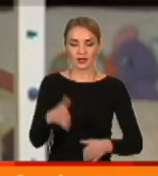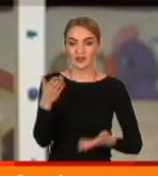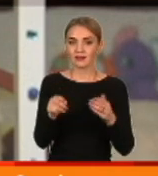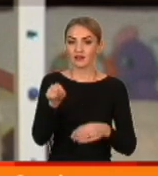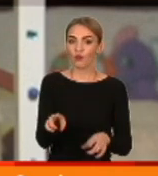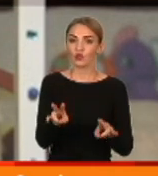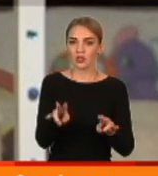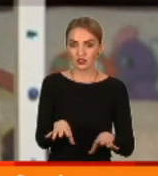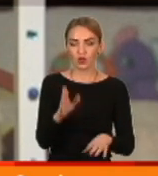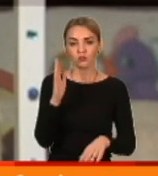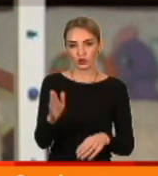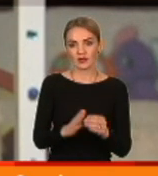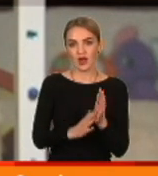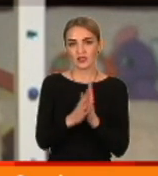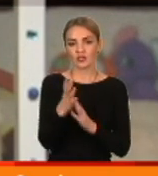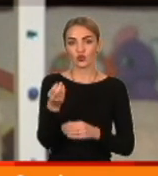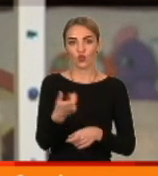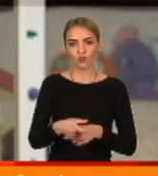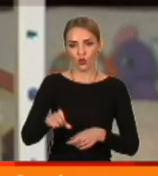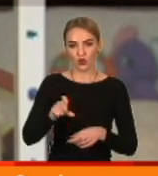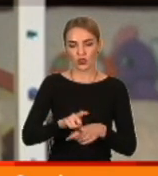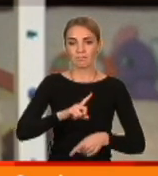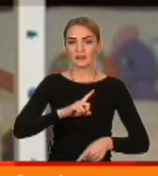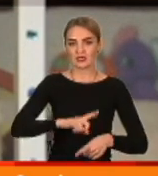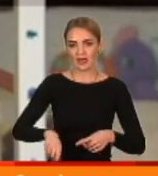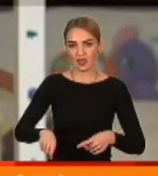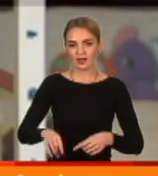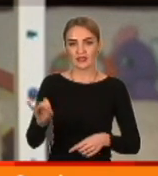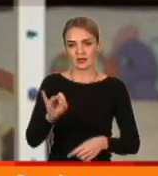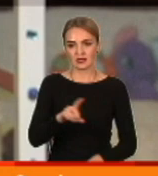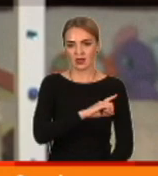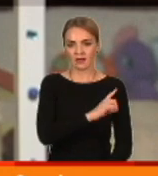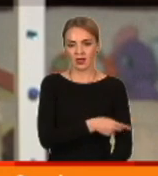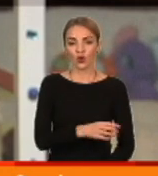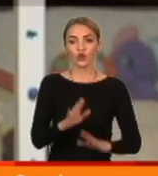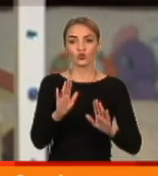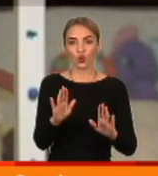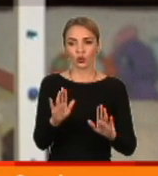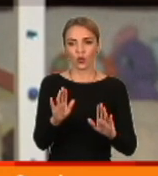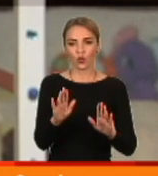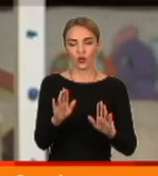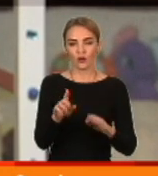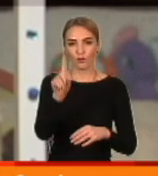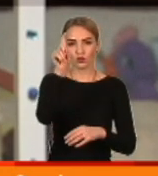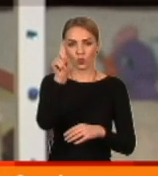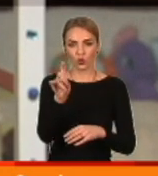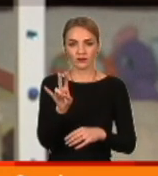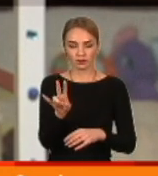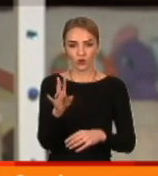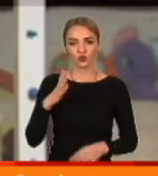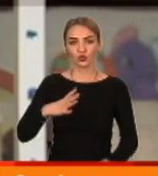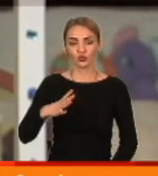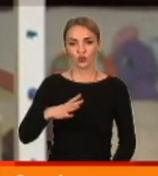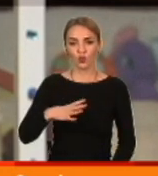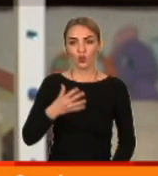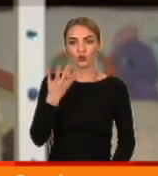там останеться, він буде рости ще більше, швидше. И сильнее. Только фиксируем позвоночник и ждем, когда опухоль